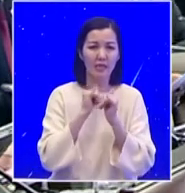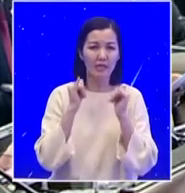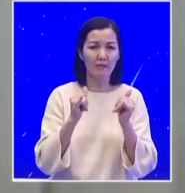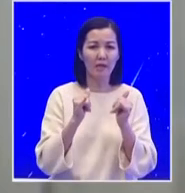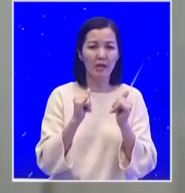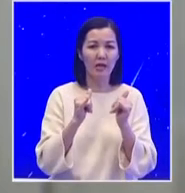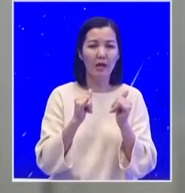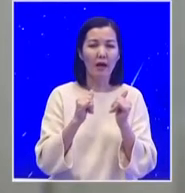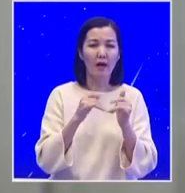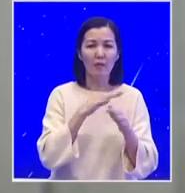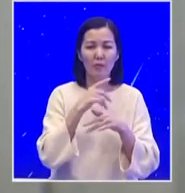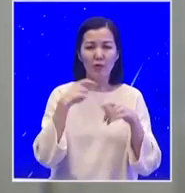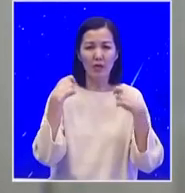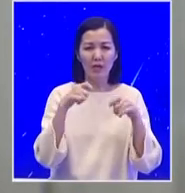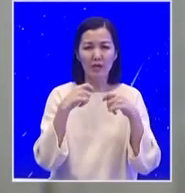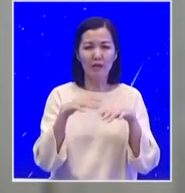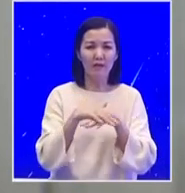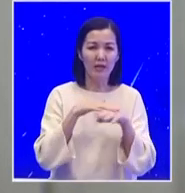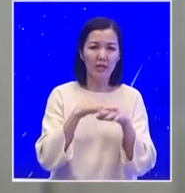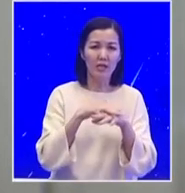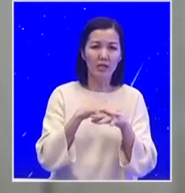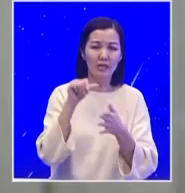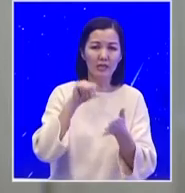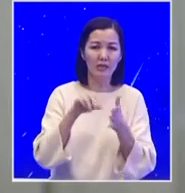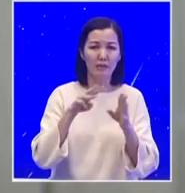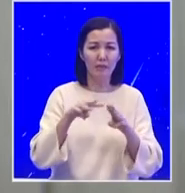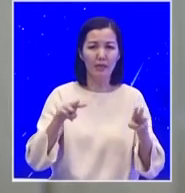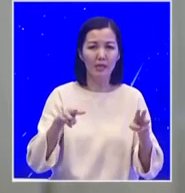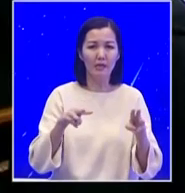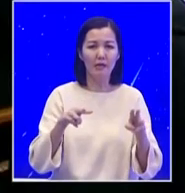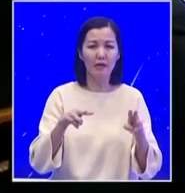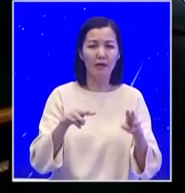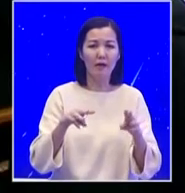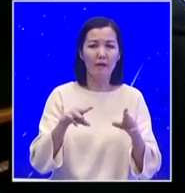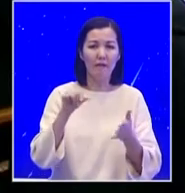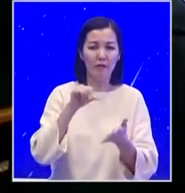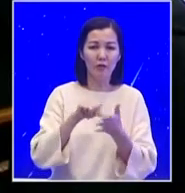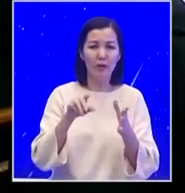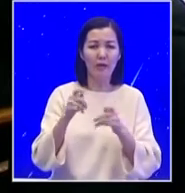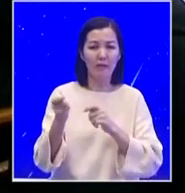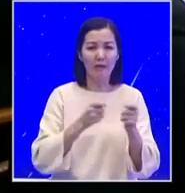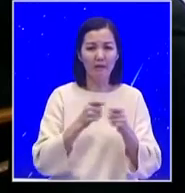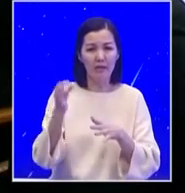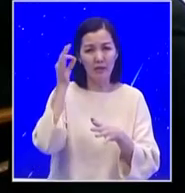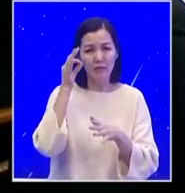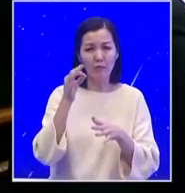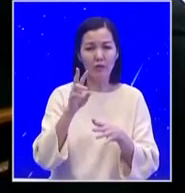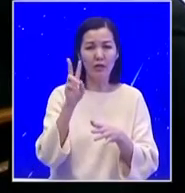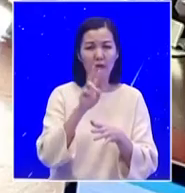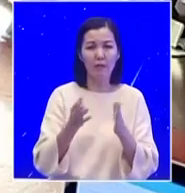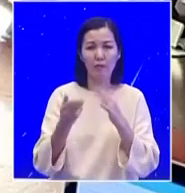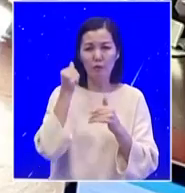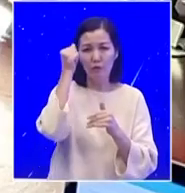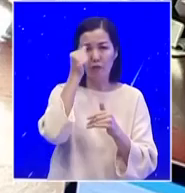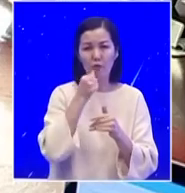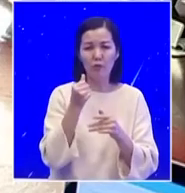стратегии развития оптовых рынков, доложились на заседании министры профильных ведомств. Глава правительства напомнил, что в ноябре прошлого